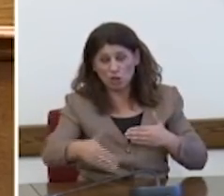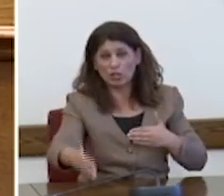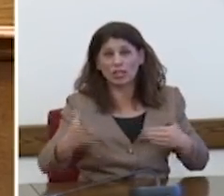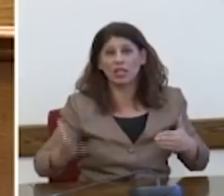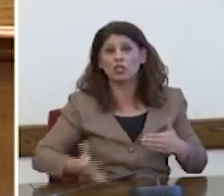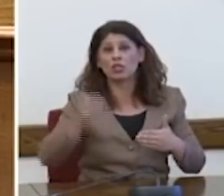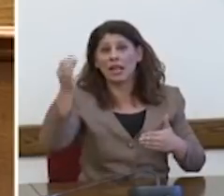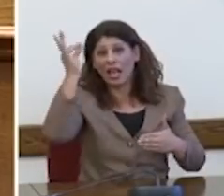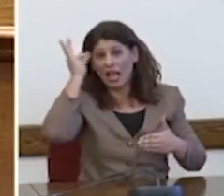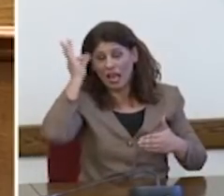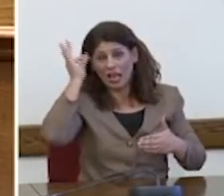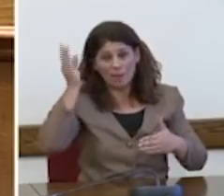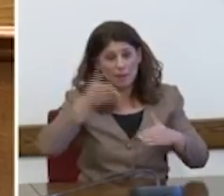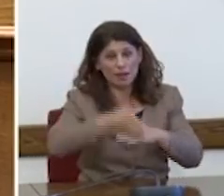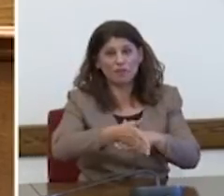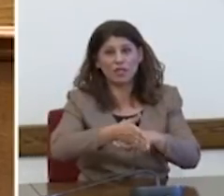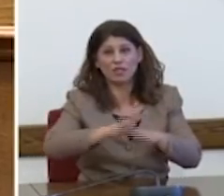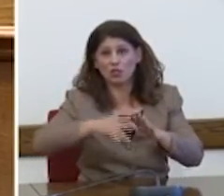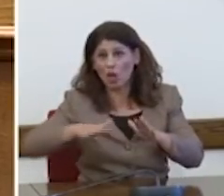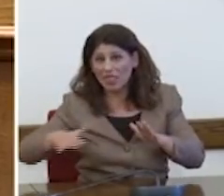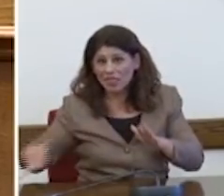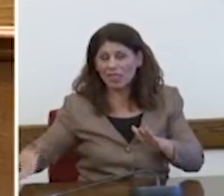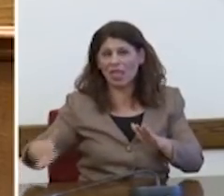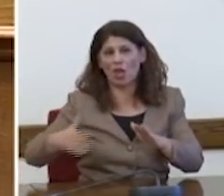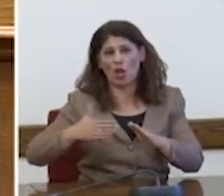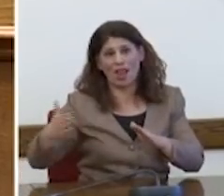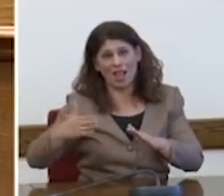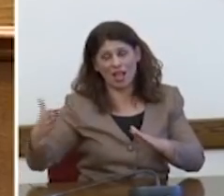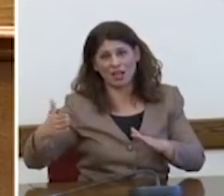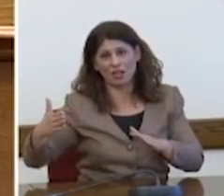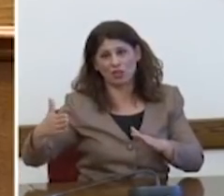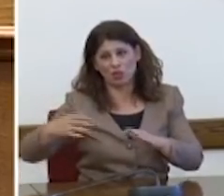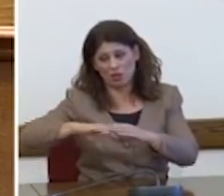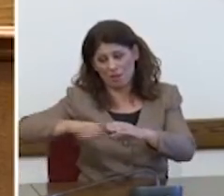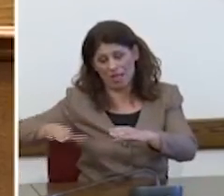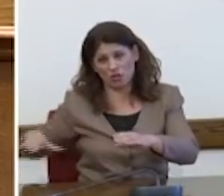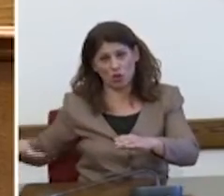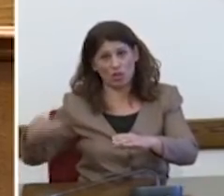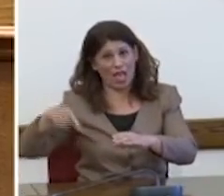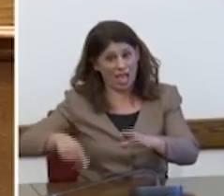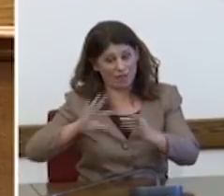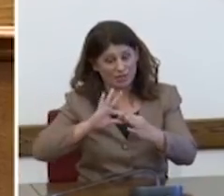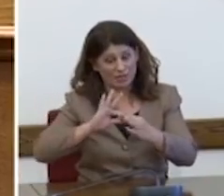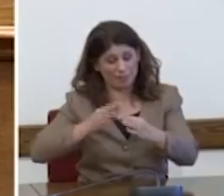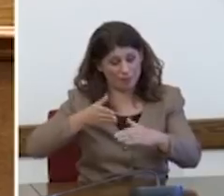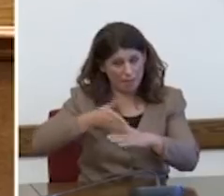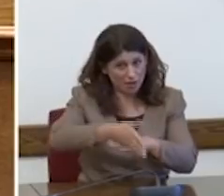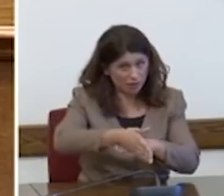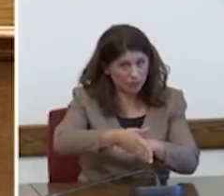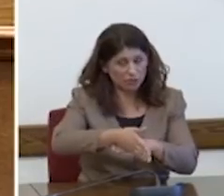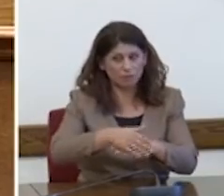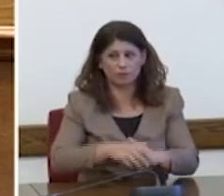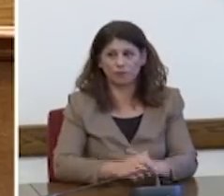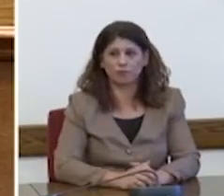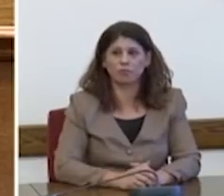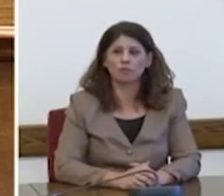γαλλικές παρεμβάσεις στο Αιγαίο ή στην Ανατολική Μεσόγειο. Κάθε είδους τέτοια συμμαχική παρέμβαση, με